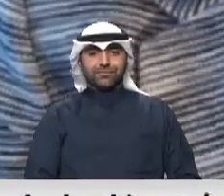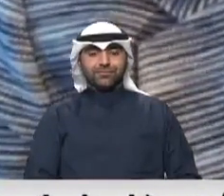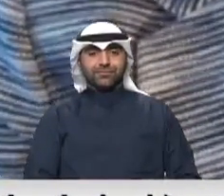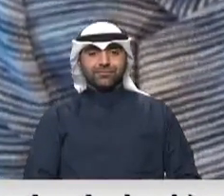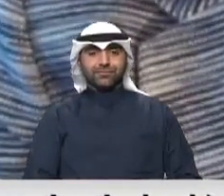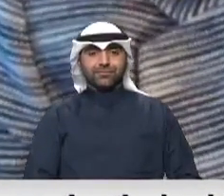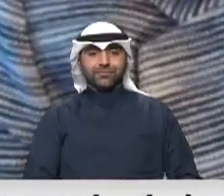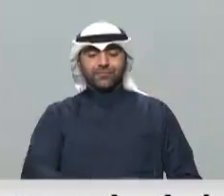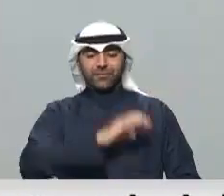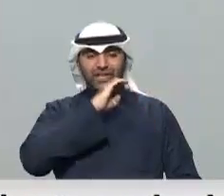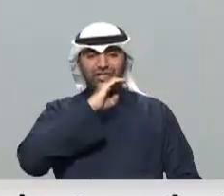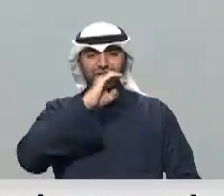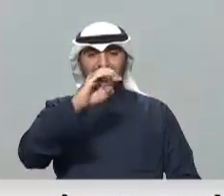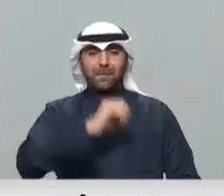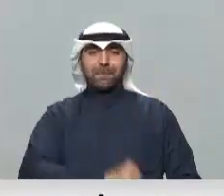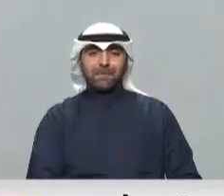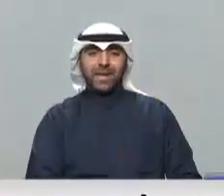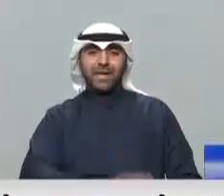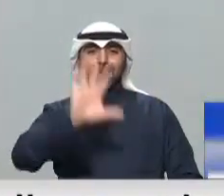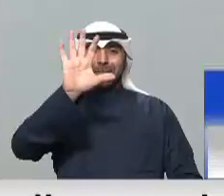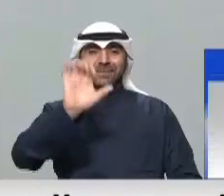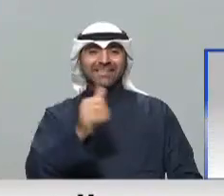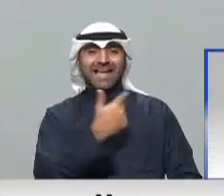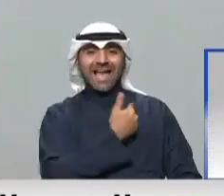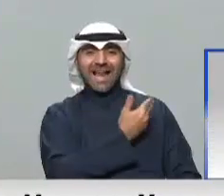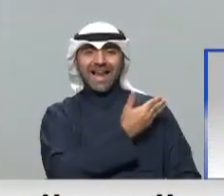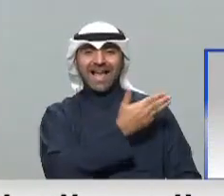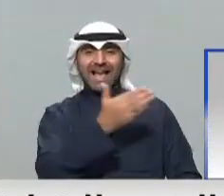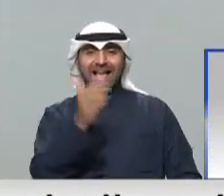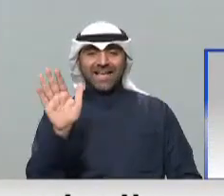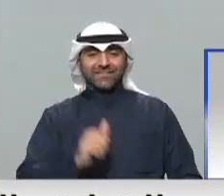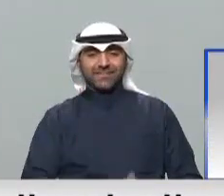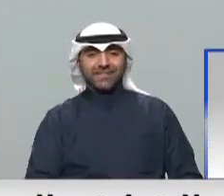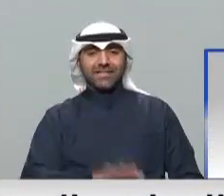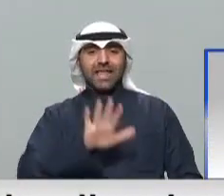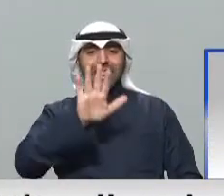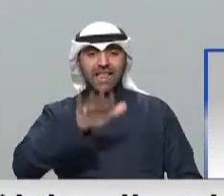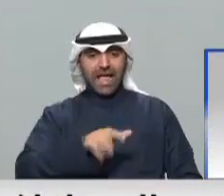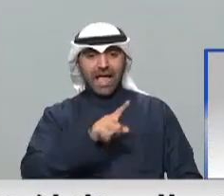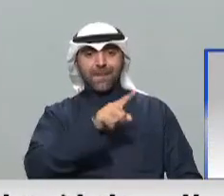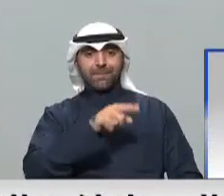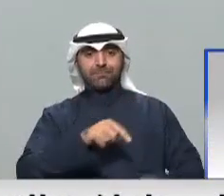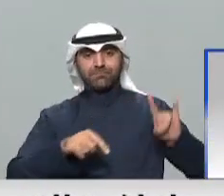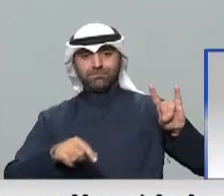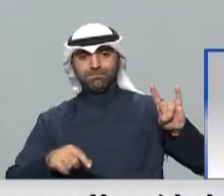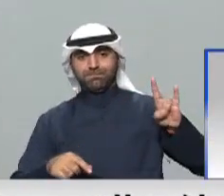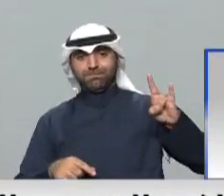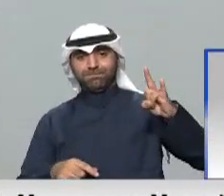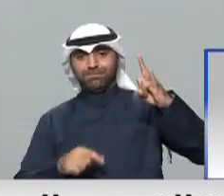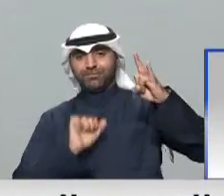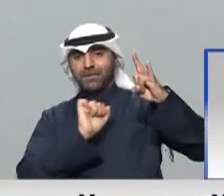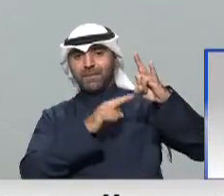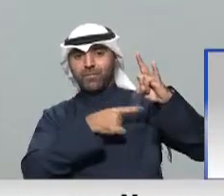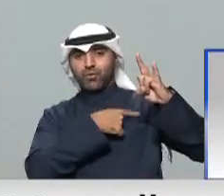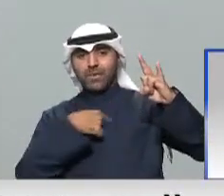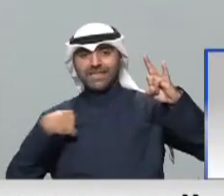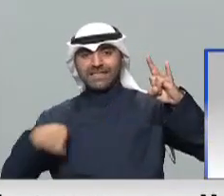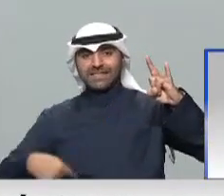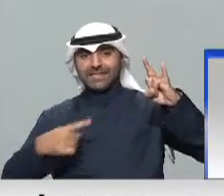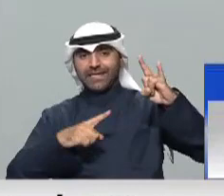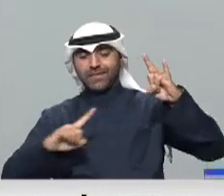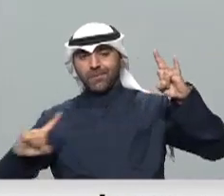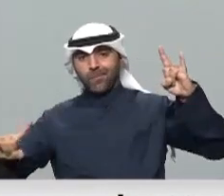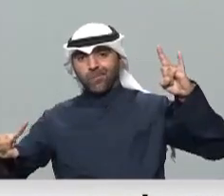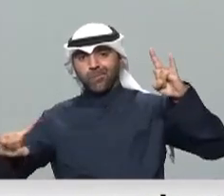الخير عليكم وعلى مشاهدينا الكرام. بالفعل ستقوم هذه الفعلة أو هذا الرد من قبل الإدارة